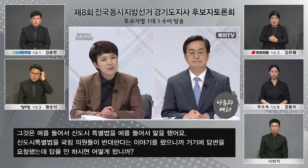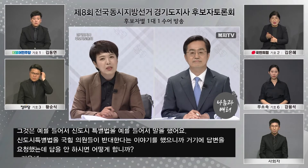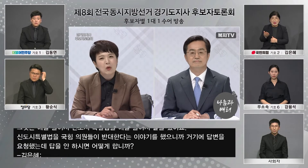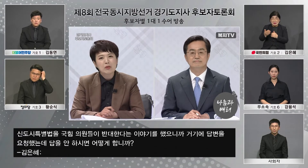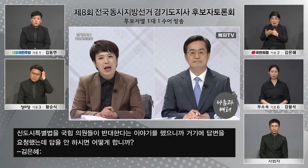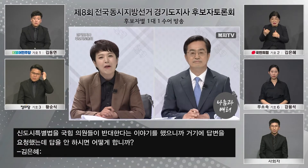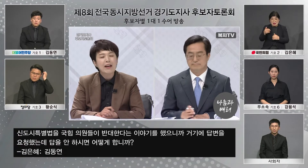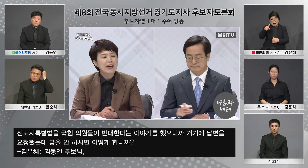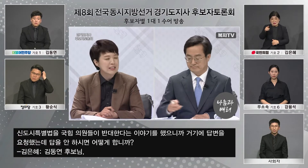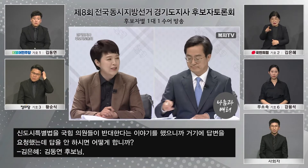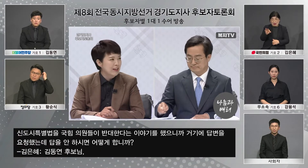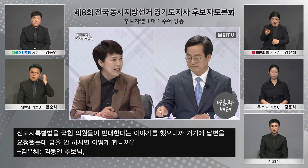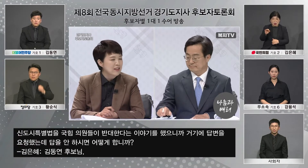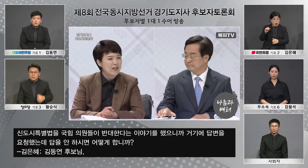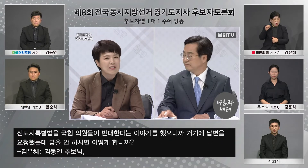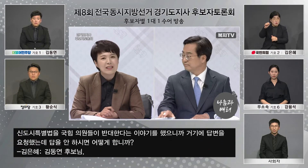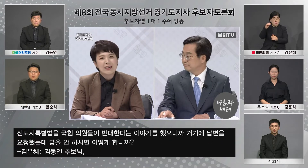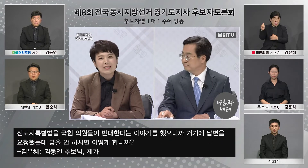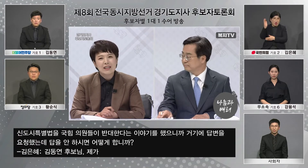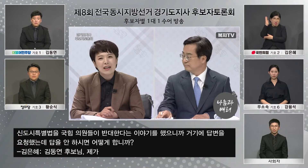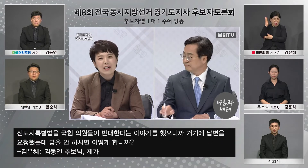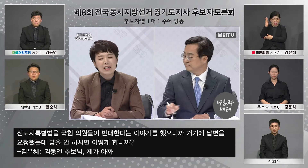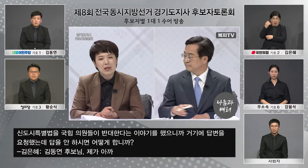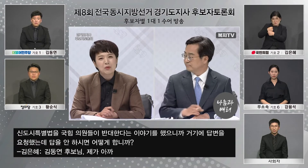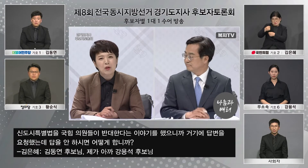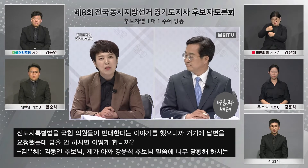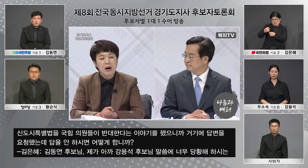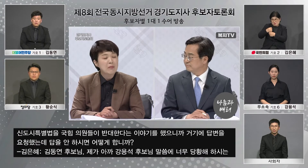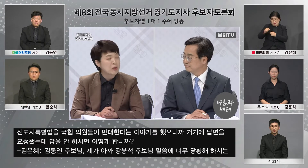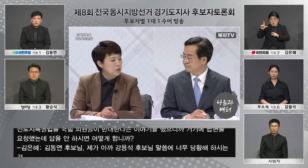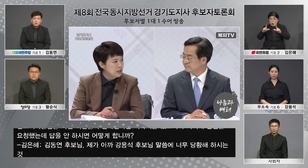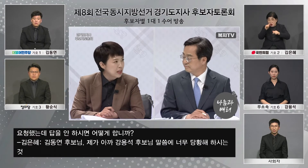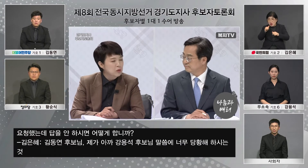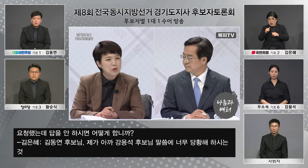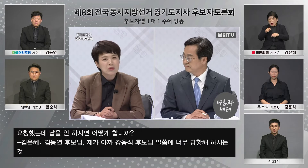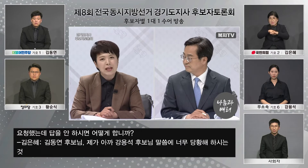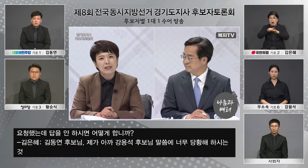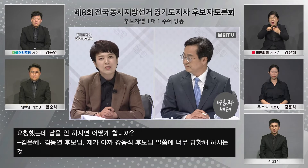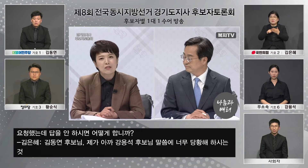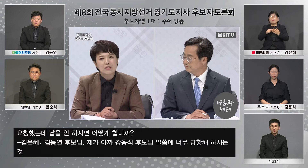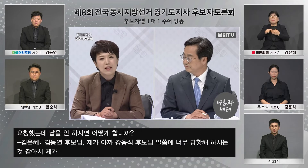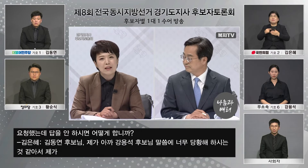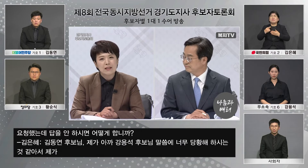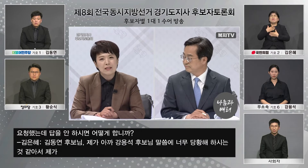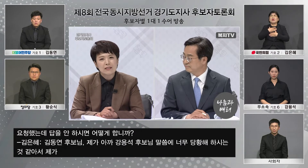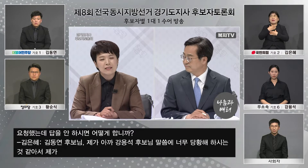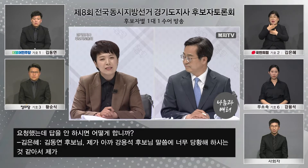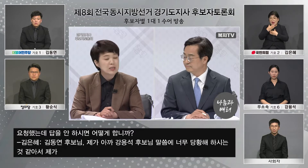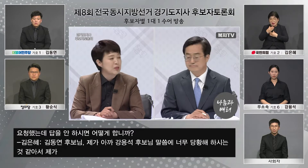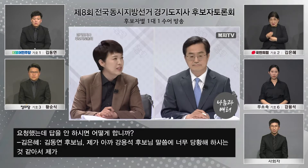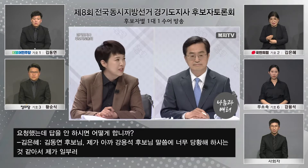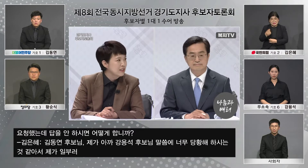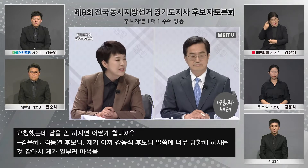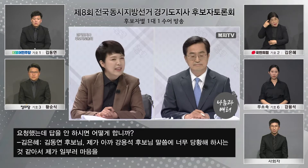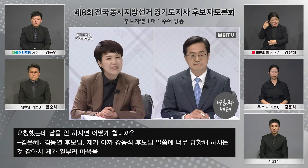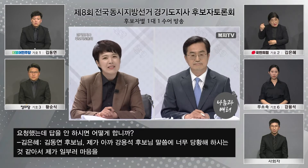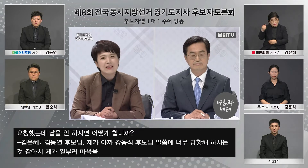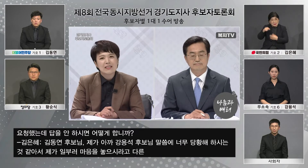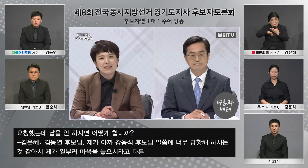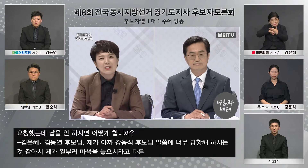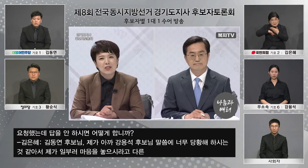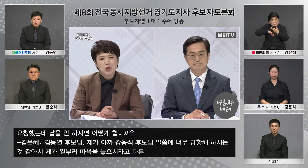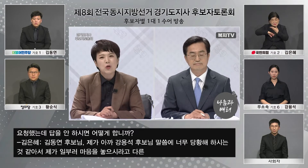후보님의 말씀에 너무 당황해 하시는 것 같아서 제가 일부러 마음을 놓으시라고 다른 정책 질문을